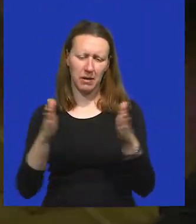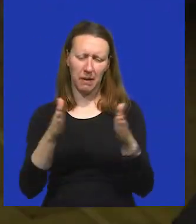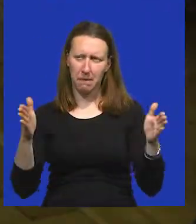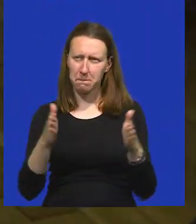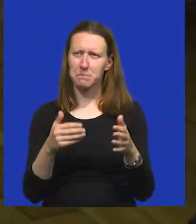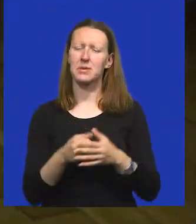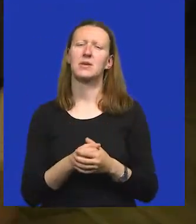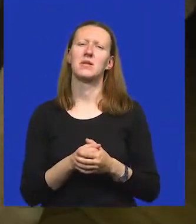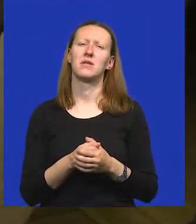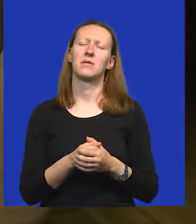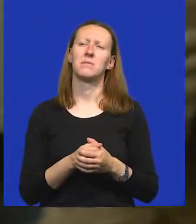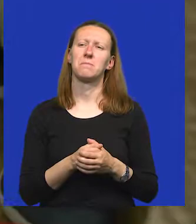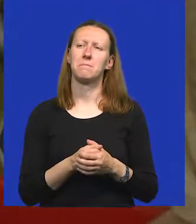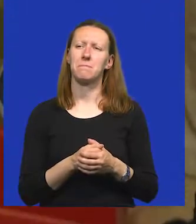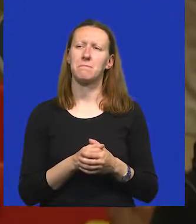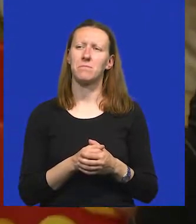grandezze,